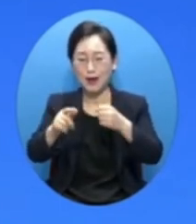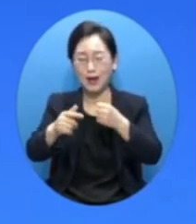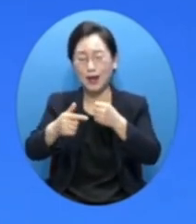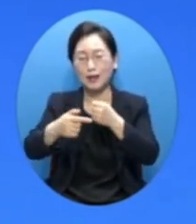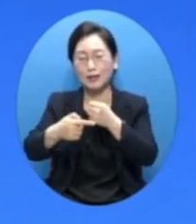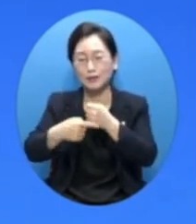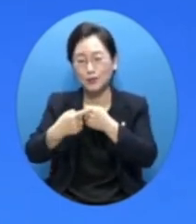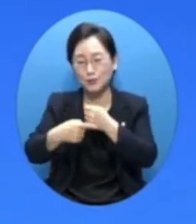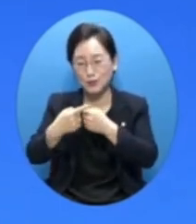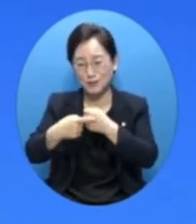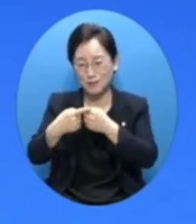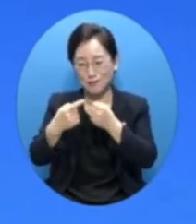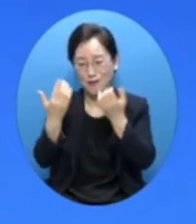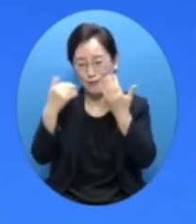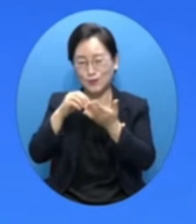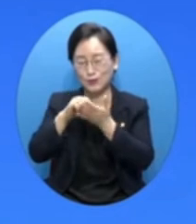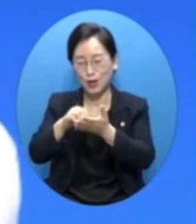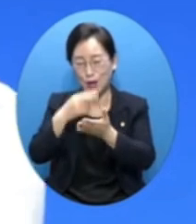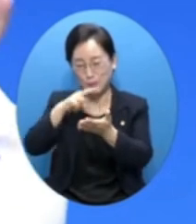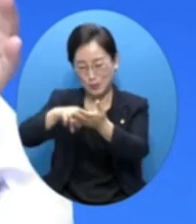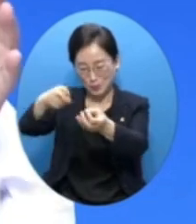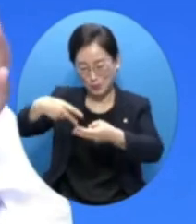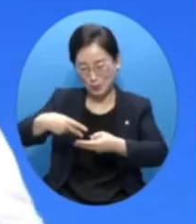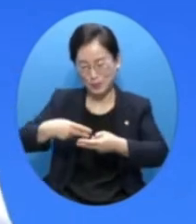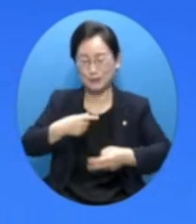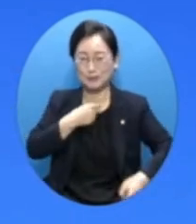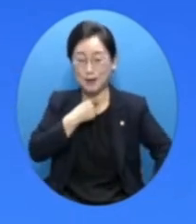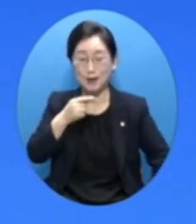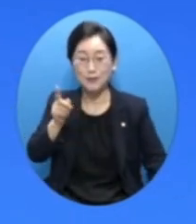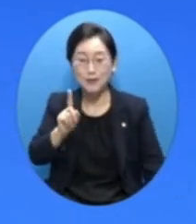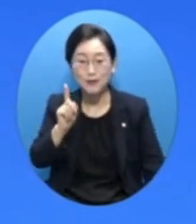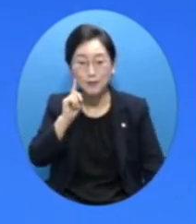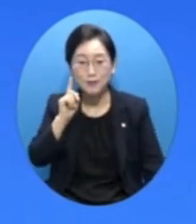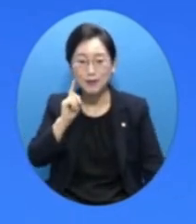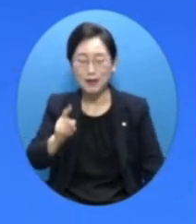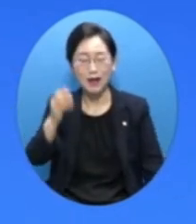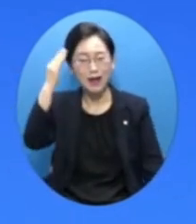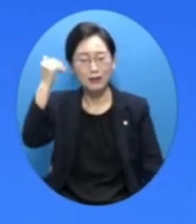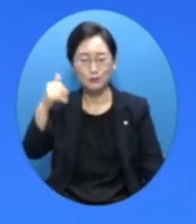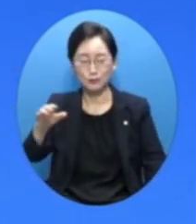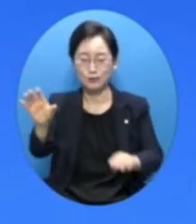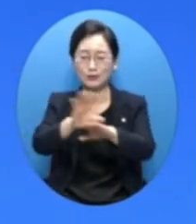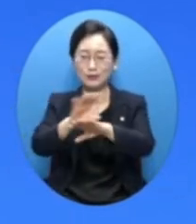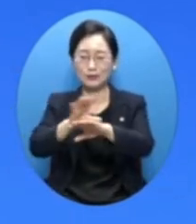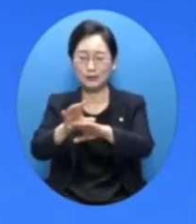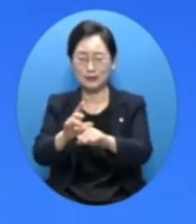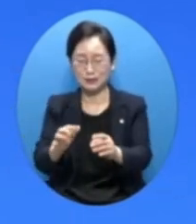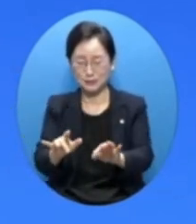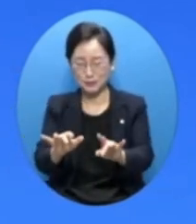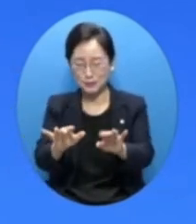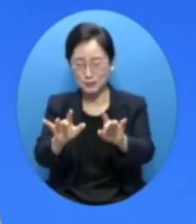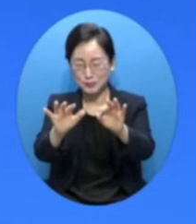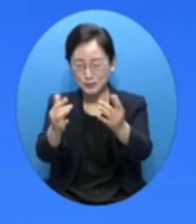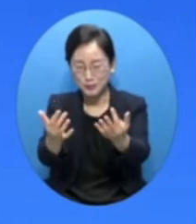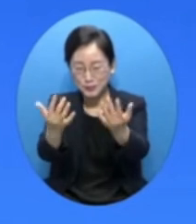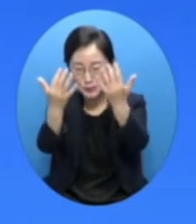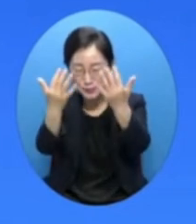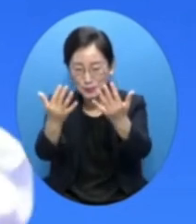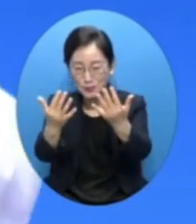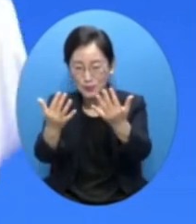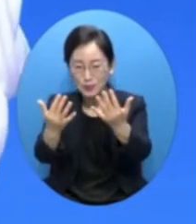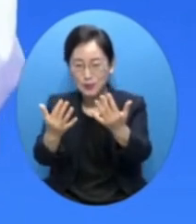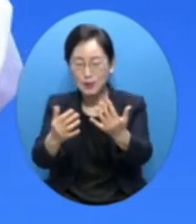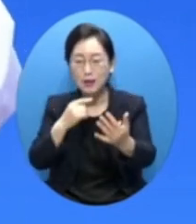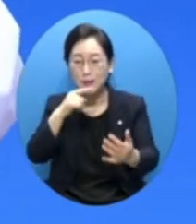것입니다 그러시더라고요. 우리나라 전산 시스템이 나이를 두 자밖에 못 읽습니다. 그래서